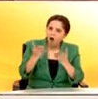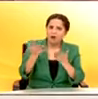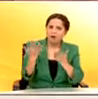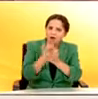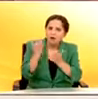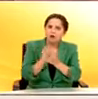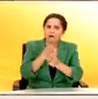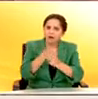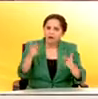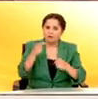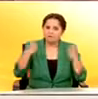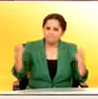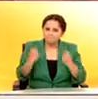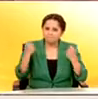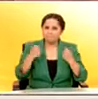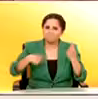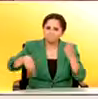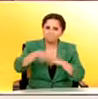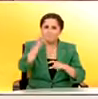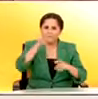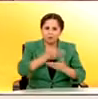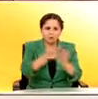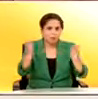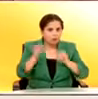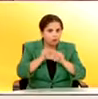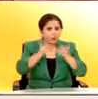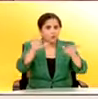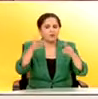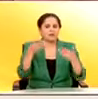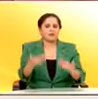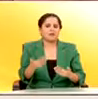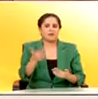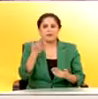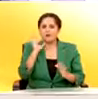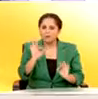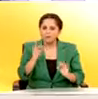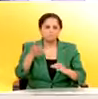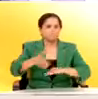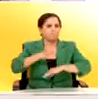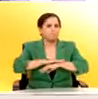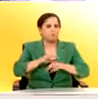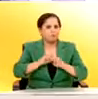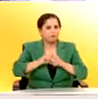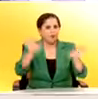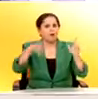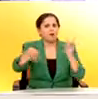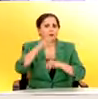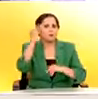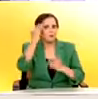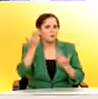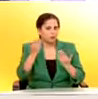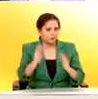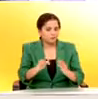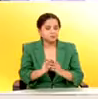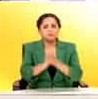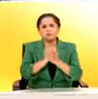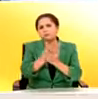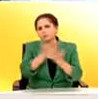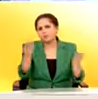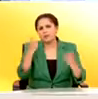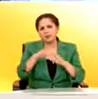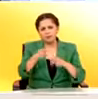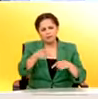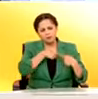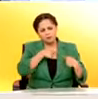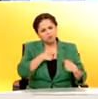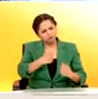को जन सामान्य के सामने लाने का एक बेहतरीन मंच है। साथियों, अगर मन में